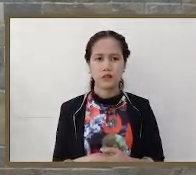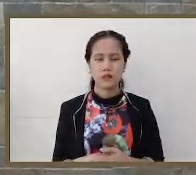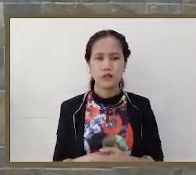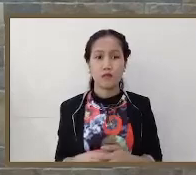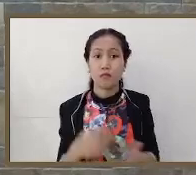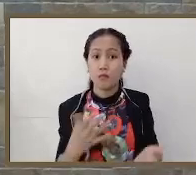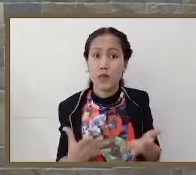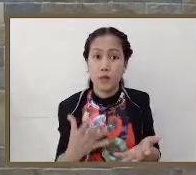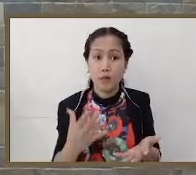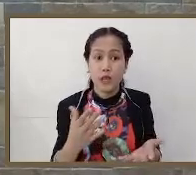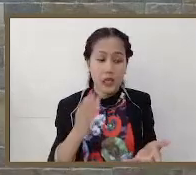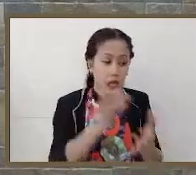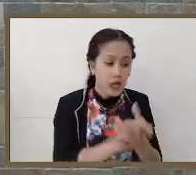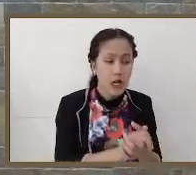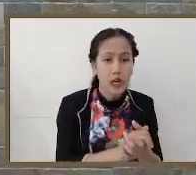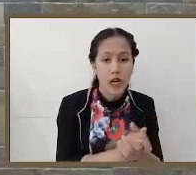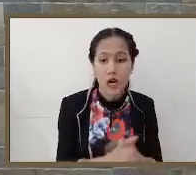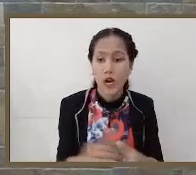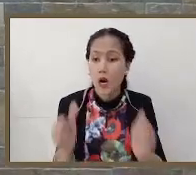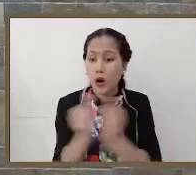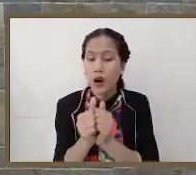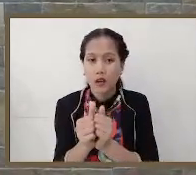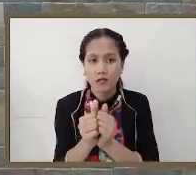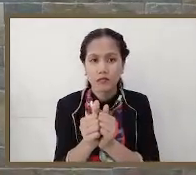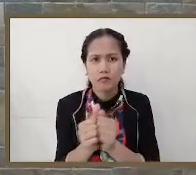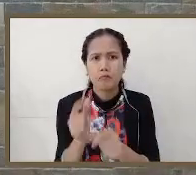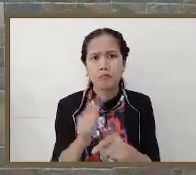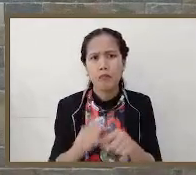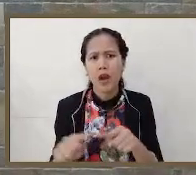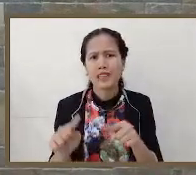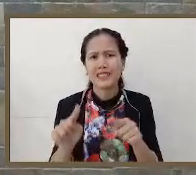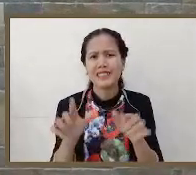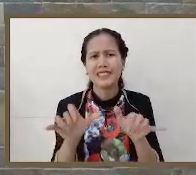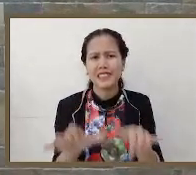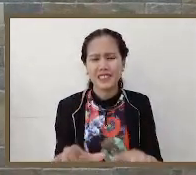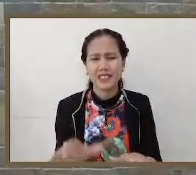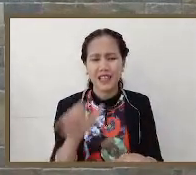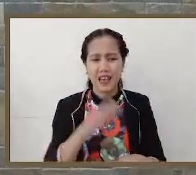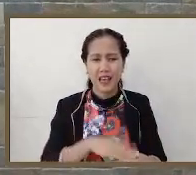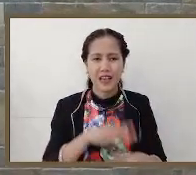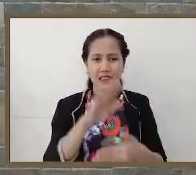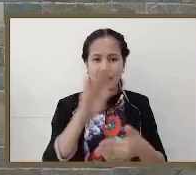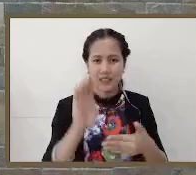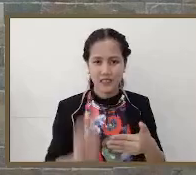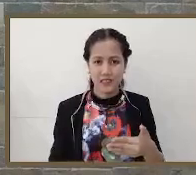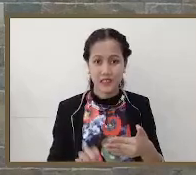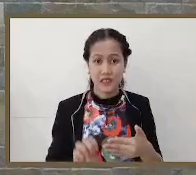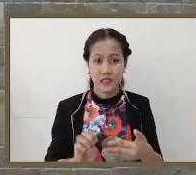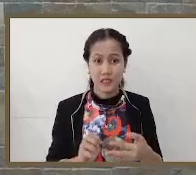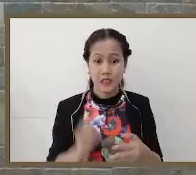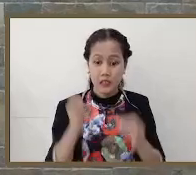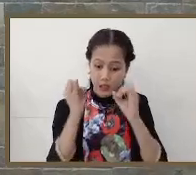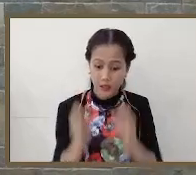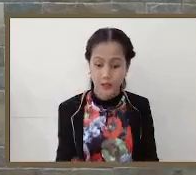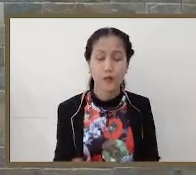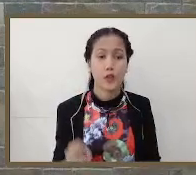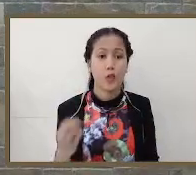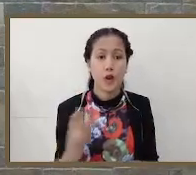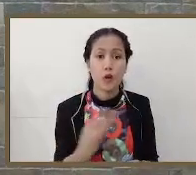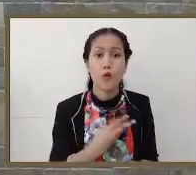ay magkasama, pero sabi ko nga po, still, mga kapatid, sa dulo, isa-isa tayong mananagot sa harap ng